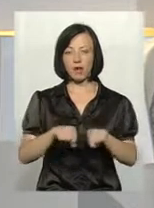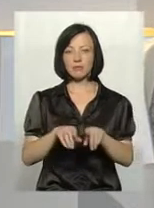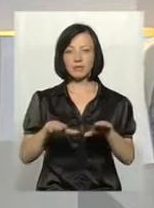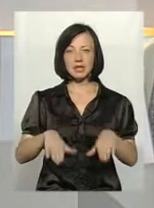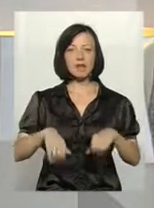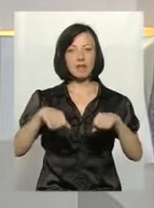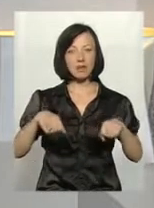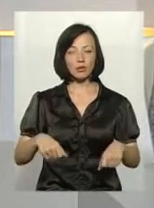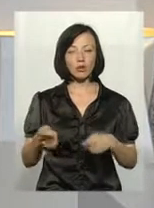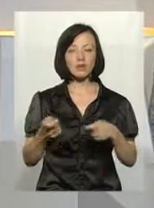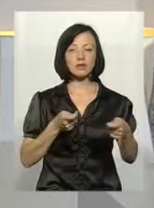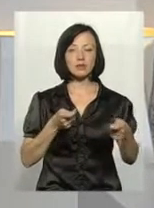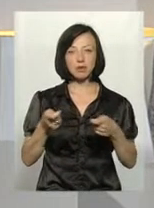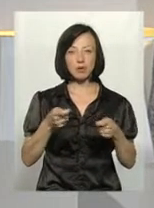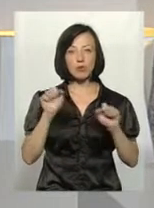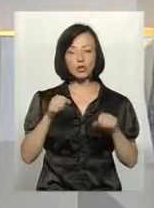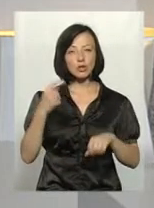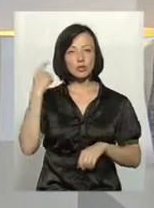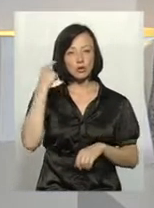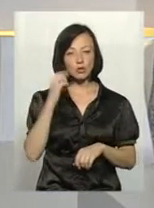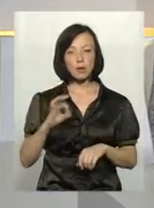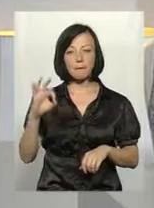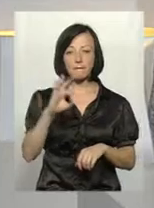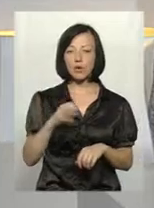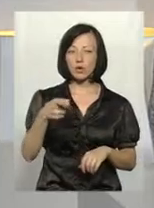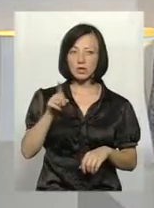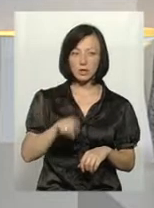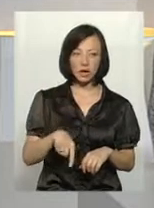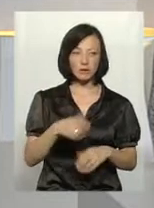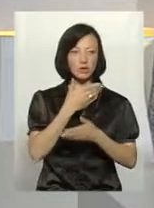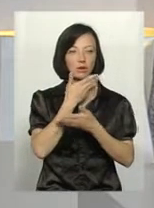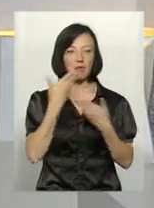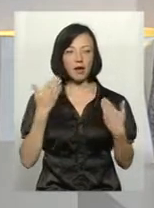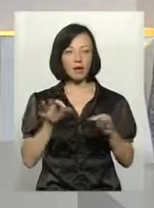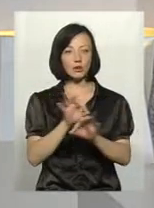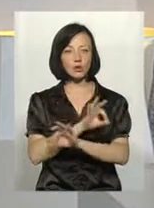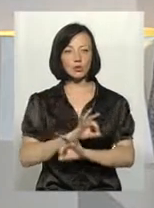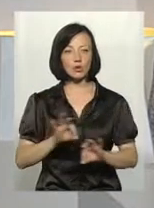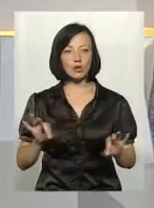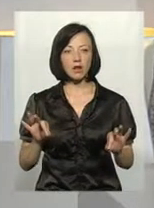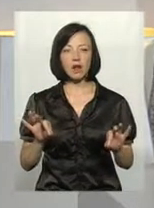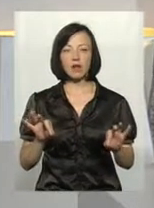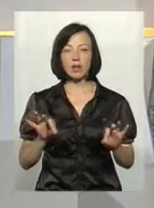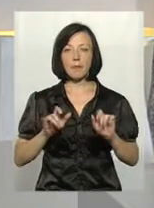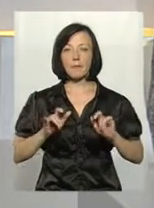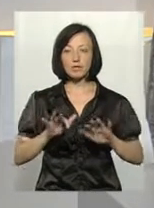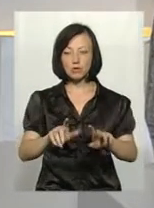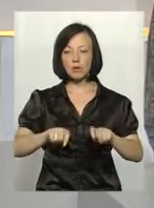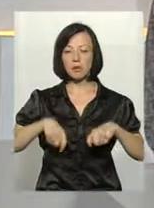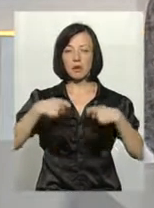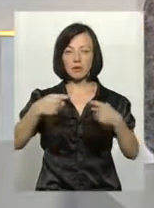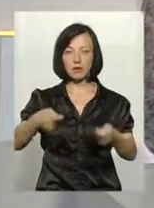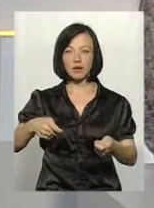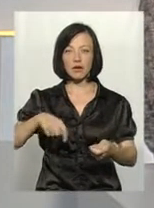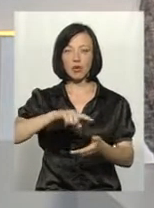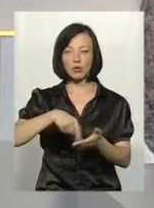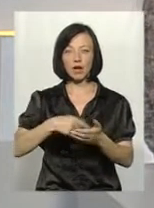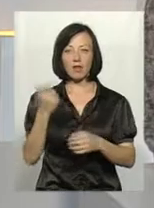влади, місцевого самоврядування можна почути про те, що немає досконалої процедури передачі до комунальної власності